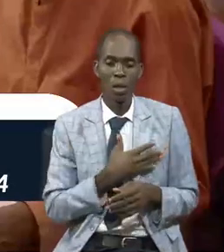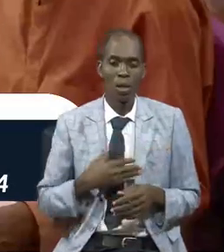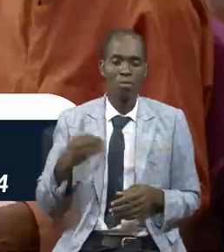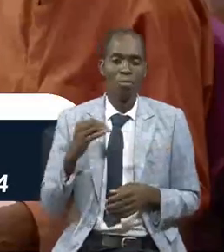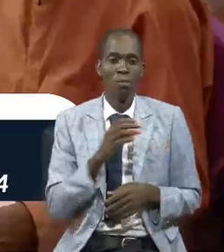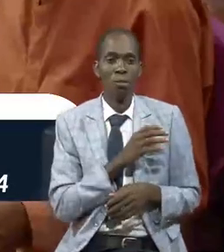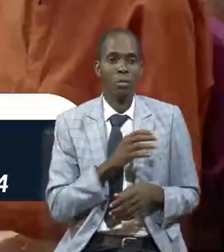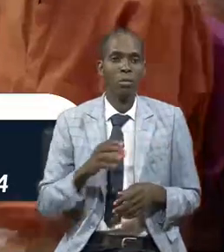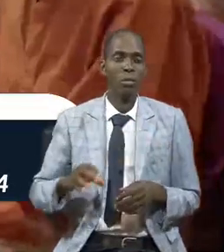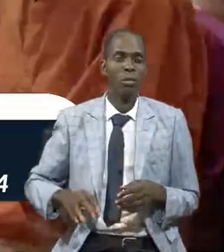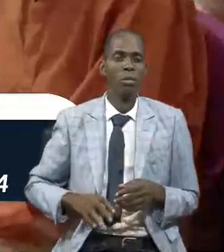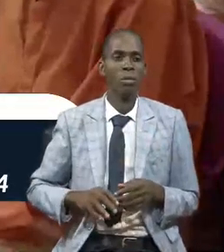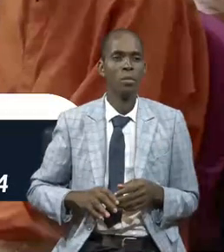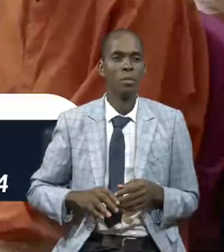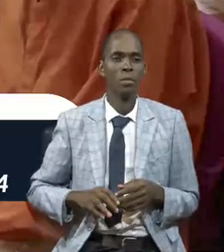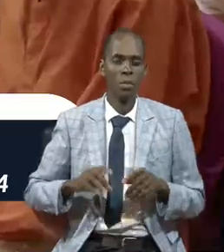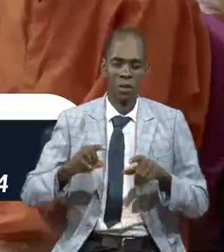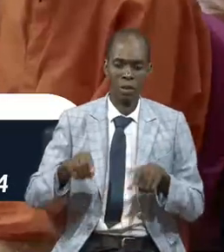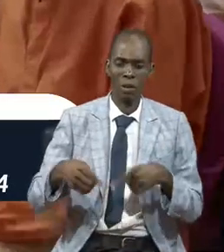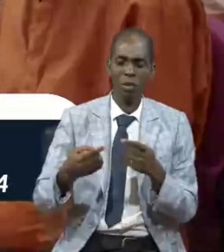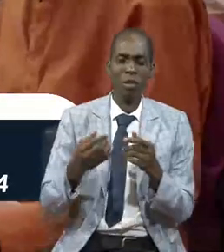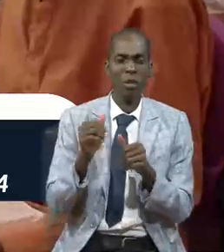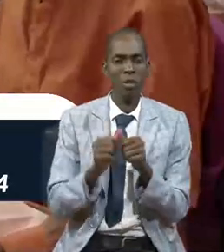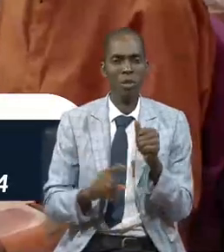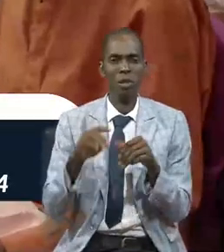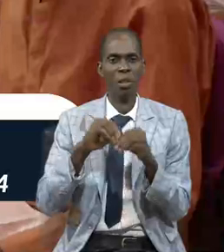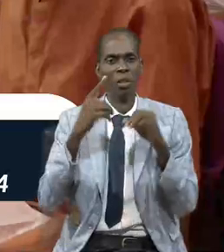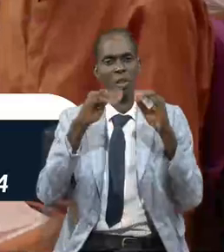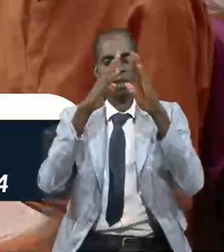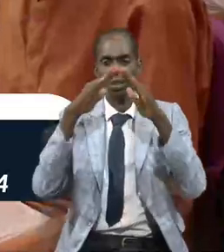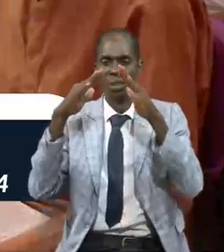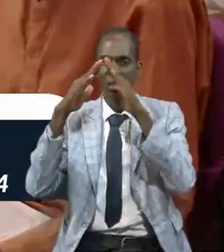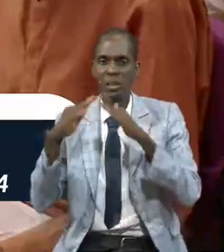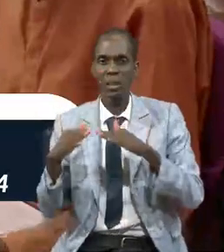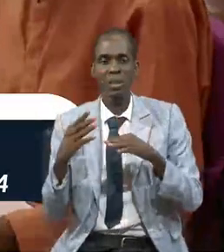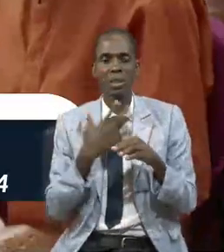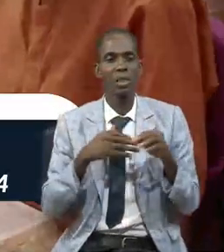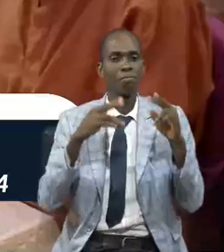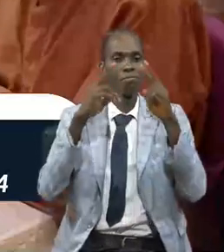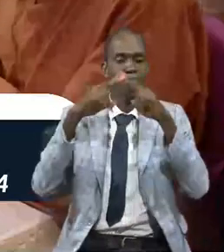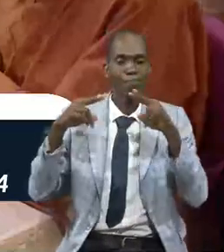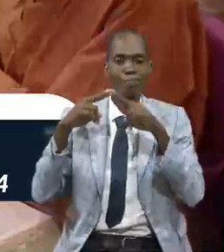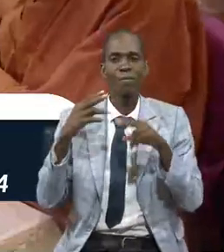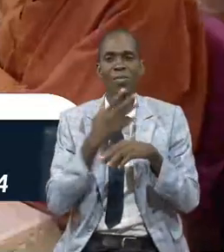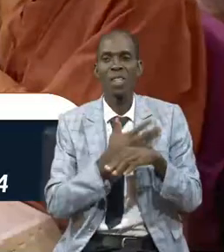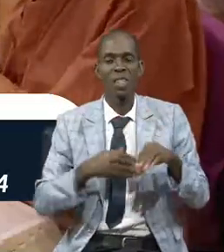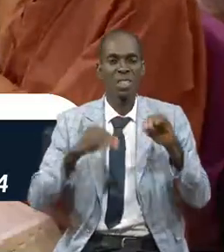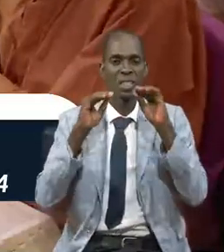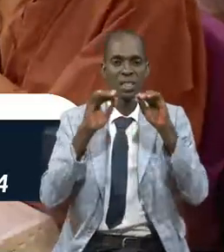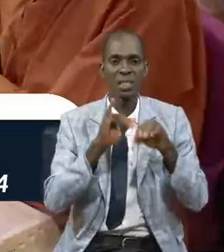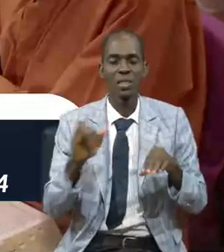Jésus traversait les villes et les villages, enseignant